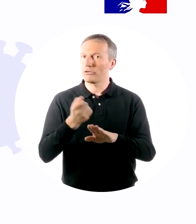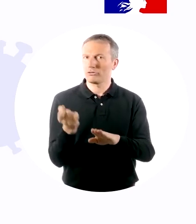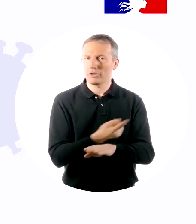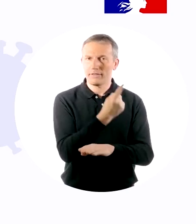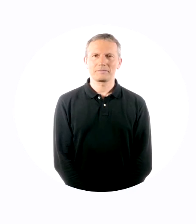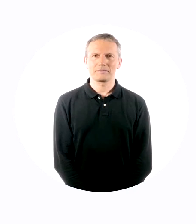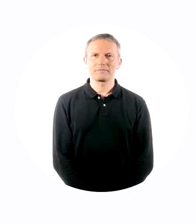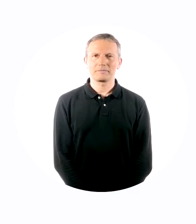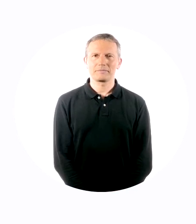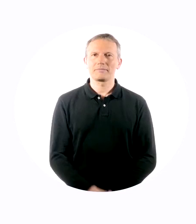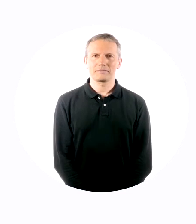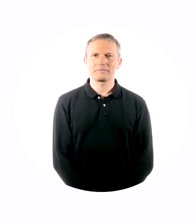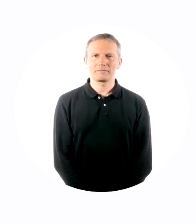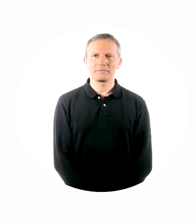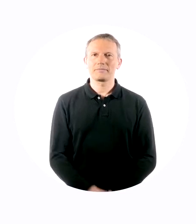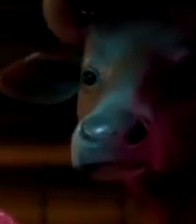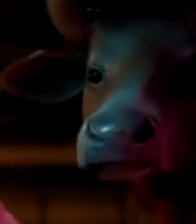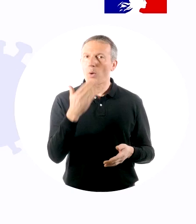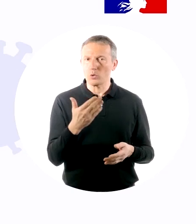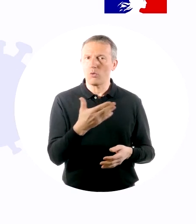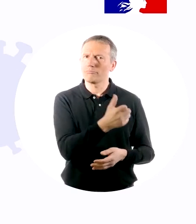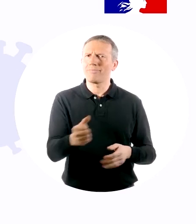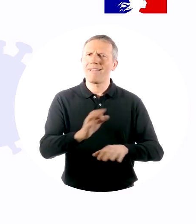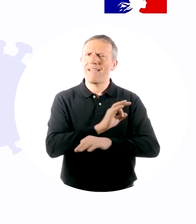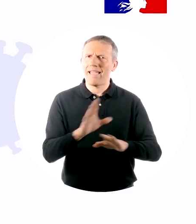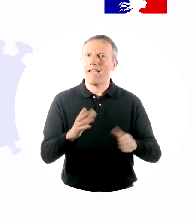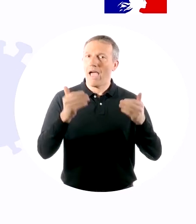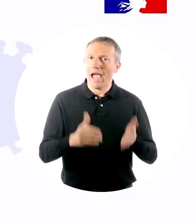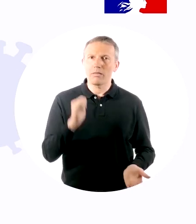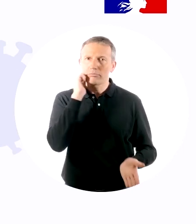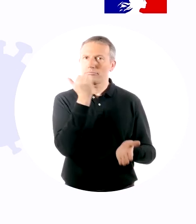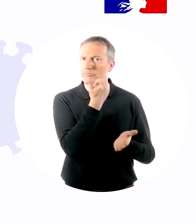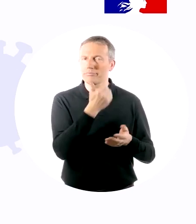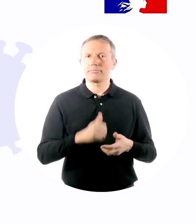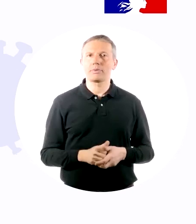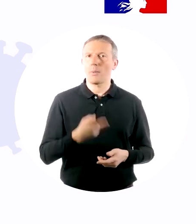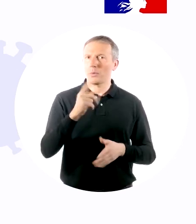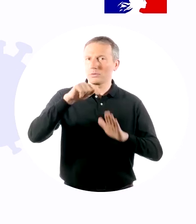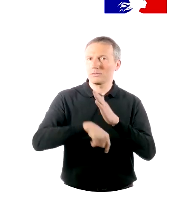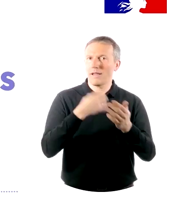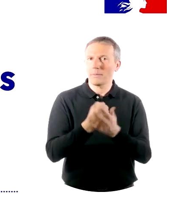des mouchoirs à usage unique. Et si tu le fais, faut toujours saluer sans serrer la main et arrêter les